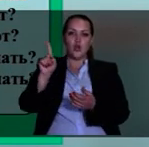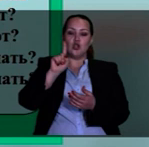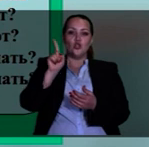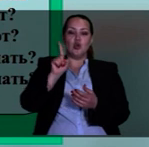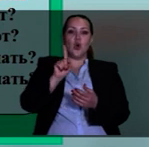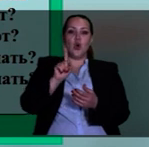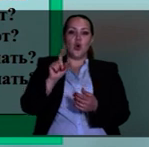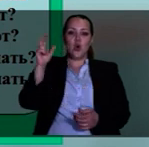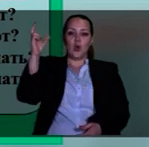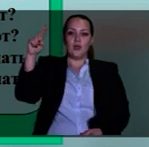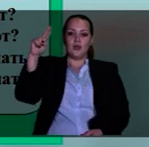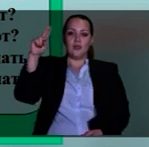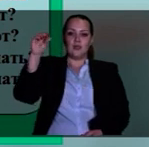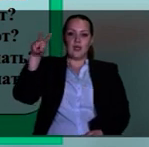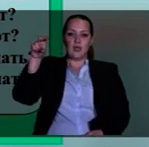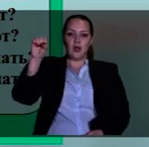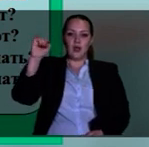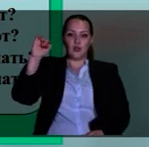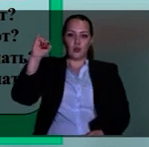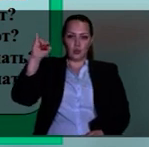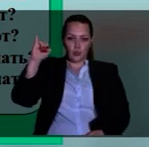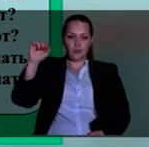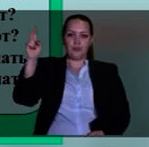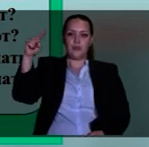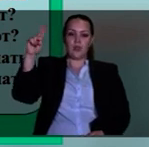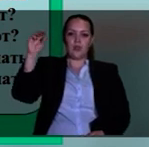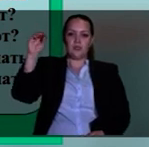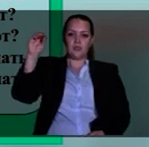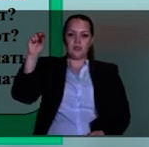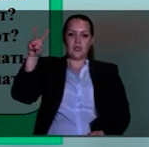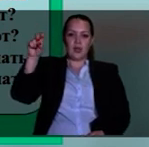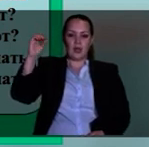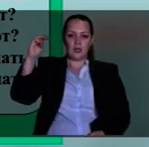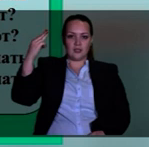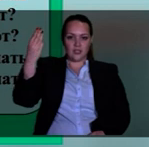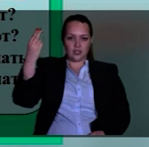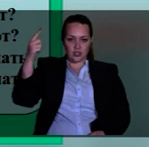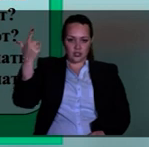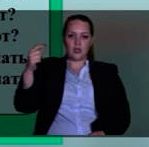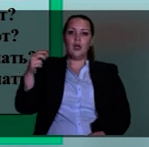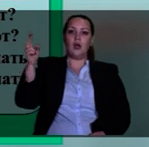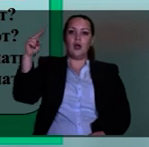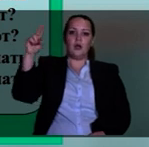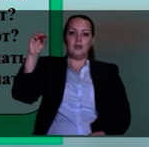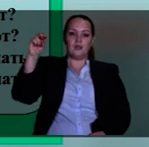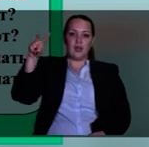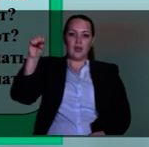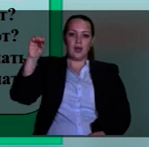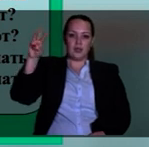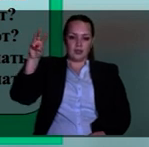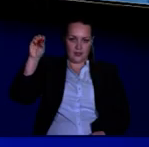делаю, что делаешь, что делает, что